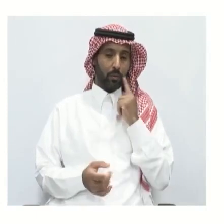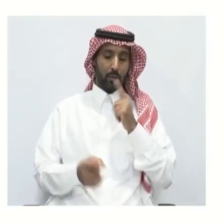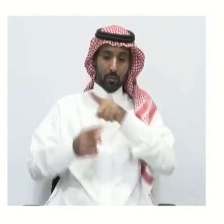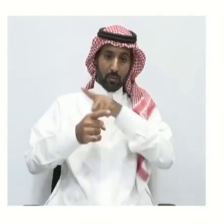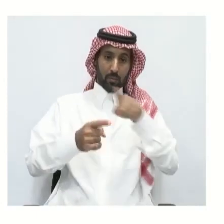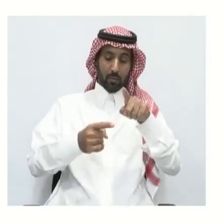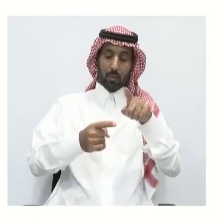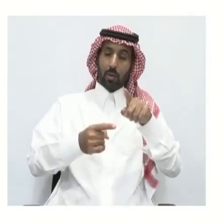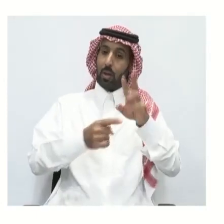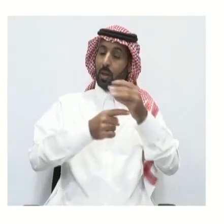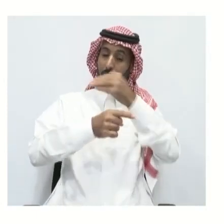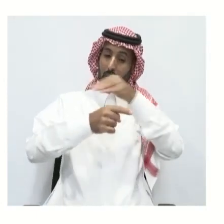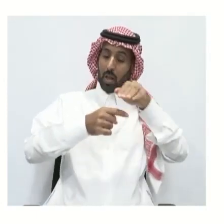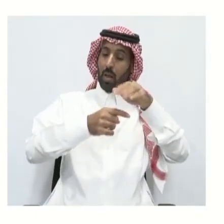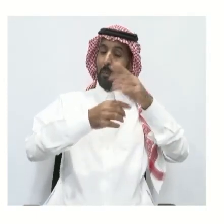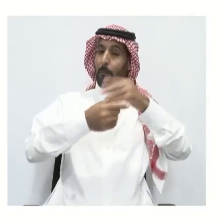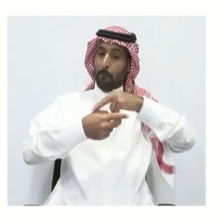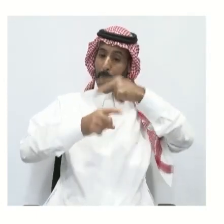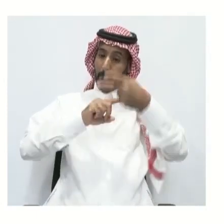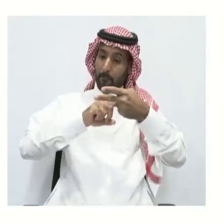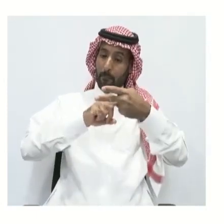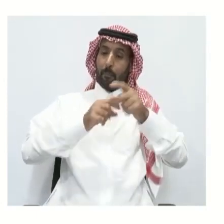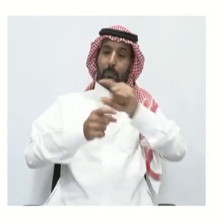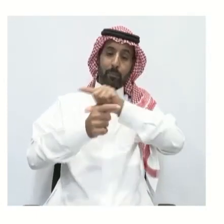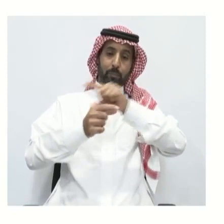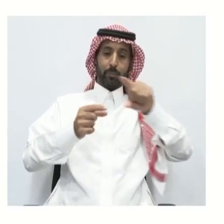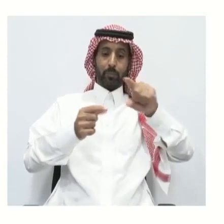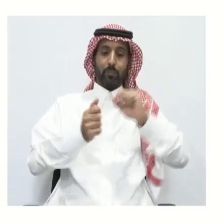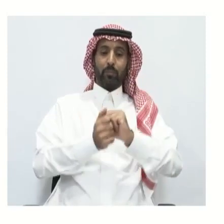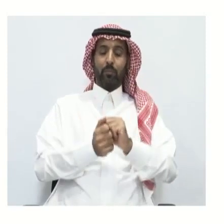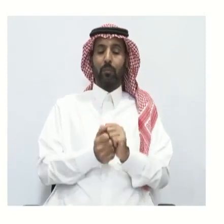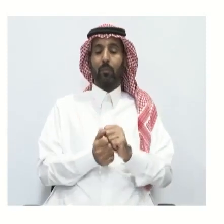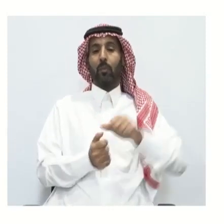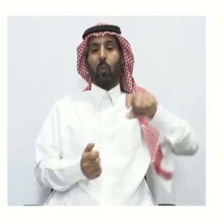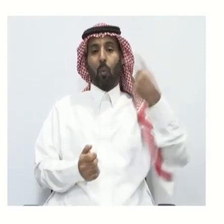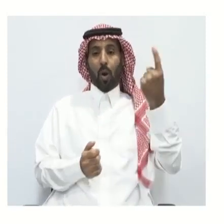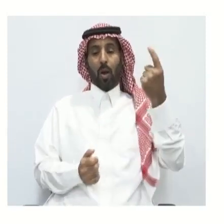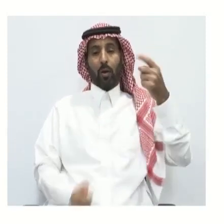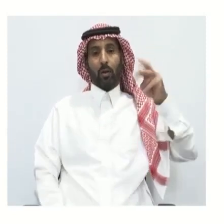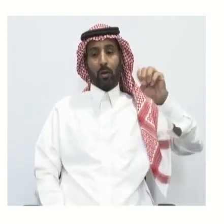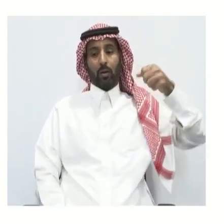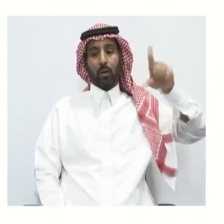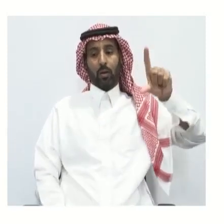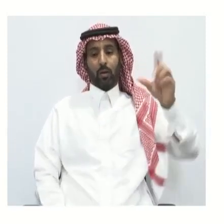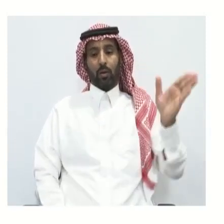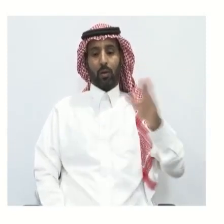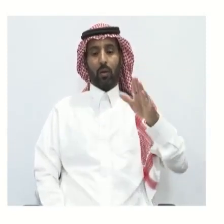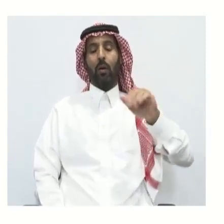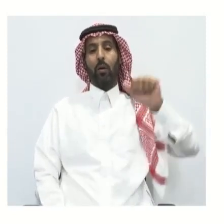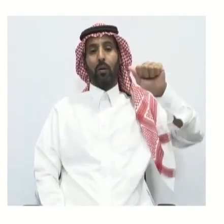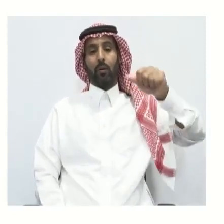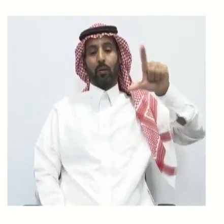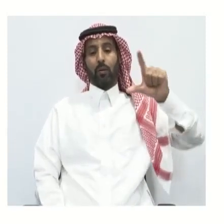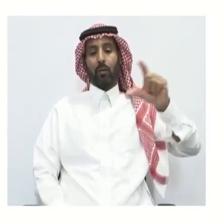هنا كسر الكتله الموليه مقلوبها عفوا مقلوب كسر الكتله الموليه لانني اريد تحويل الجرامات الى